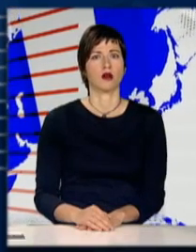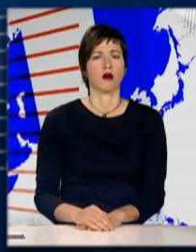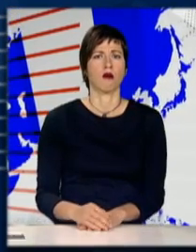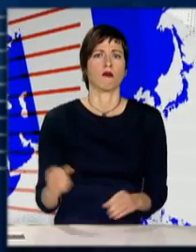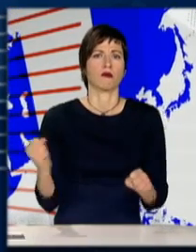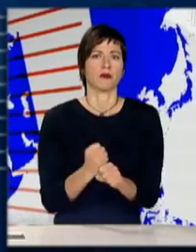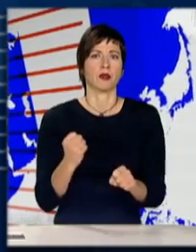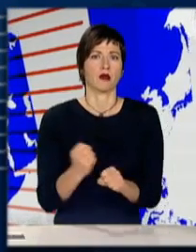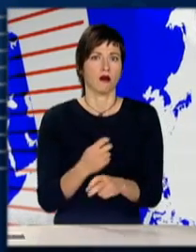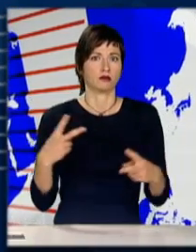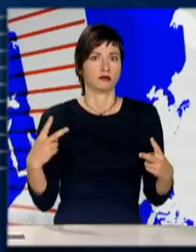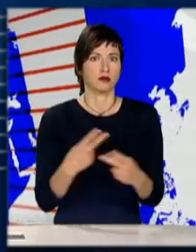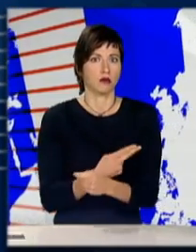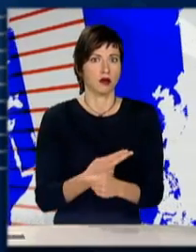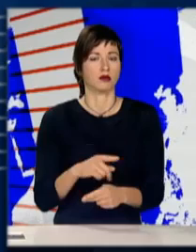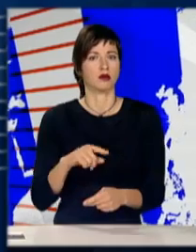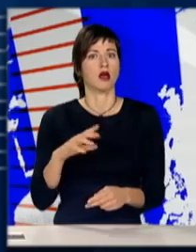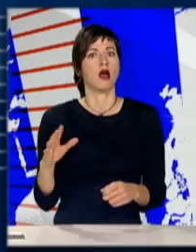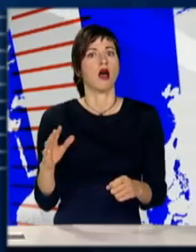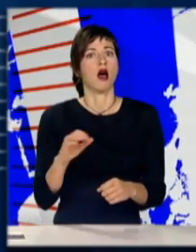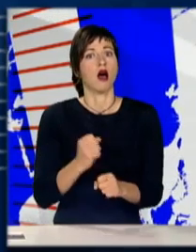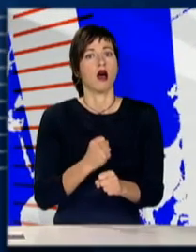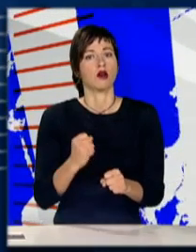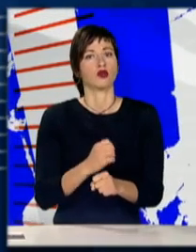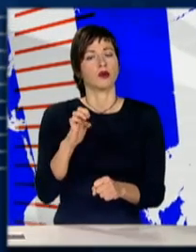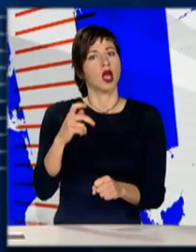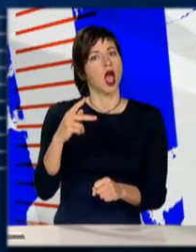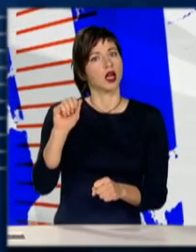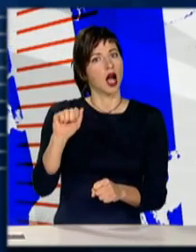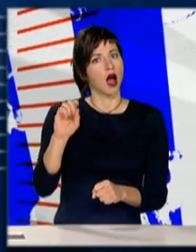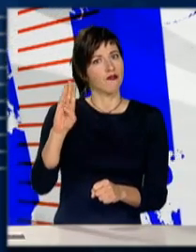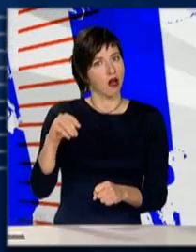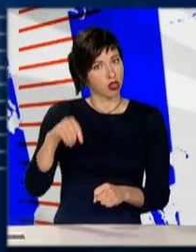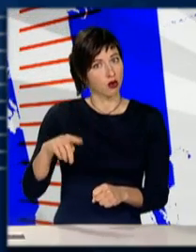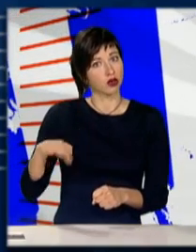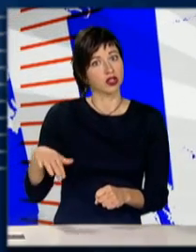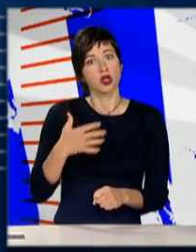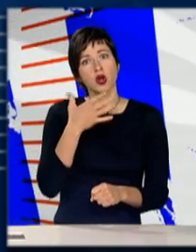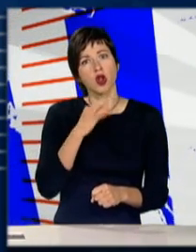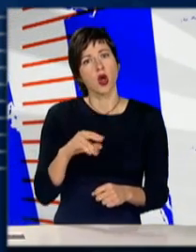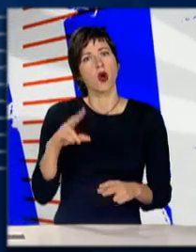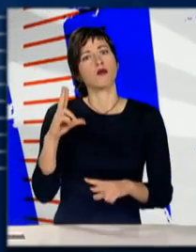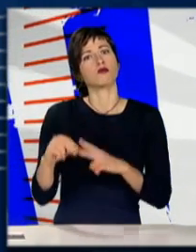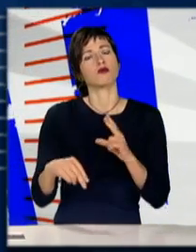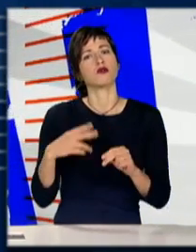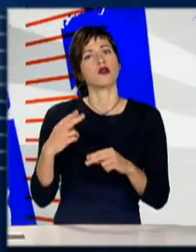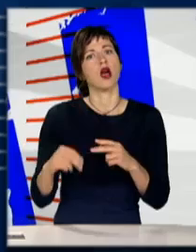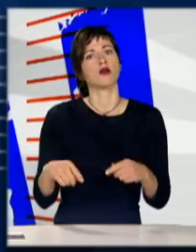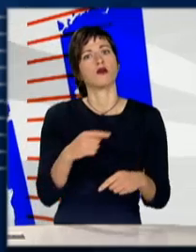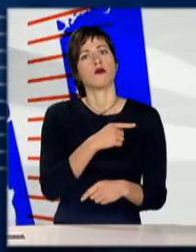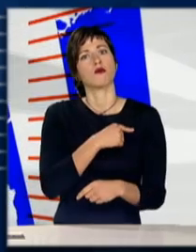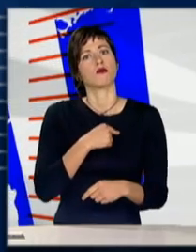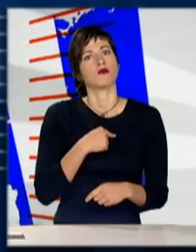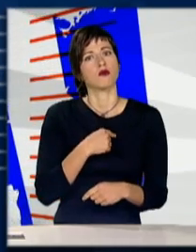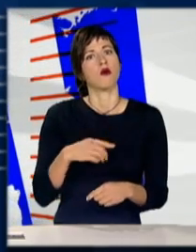Σε επίσκεψη εργασίας αποφάσισαν να προχωρήσουν οι εργαζόμενοι του ΕΚΑΒ στην Κρήτη μετά από αδιέξοδο, στο οποίο περιήλθε ο διάλογος που είχαν